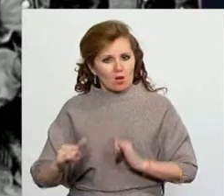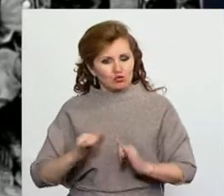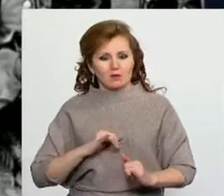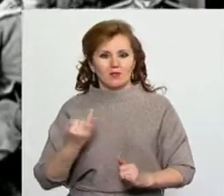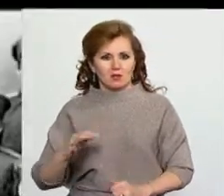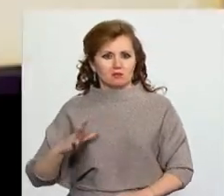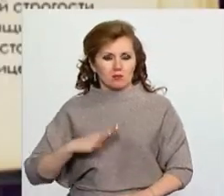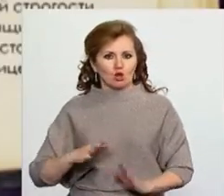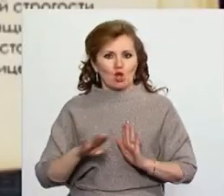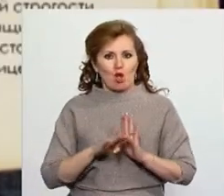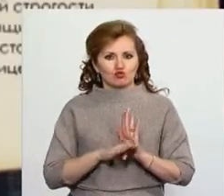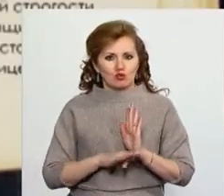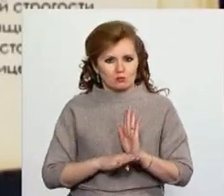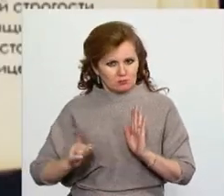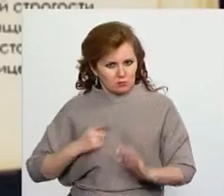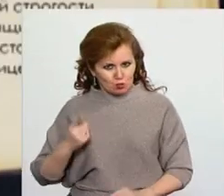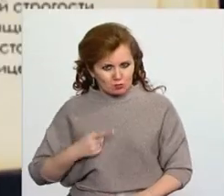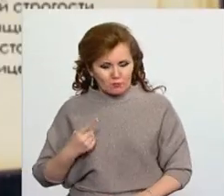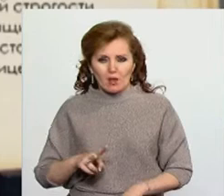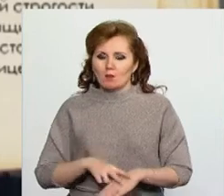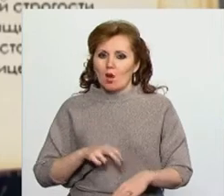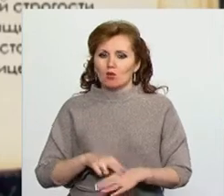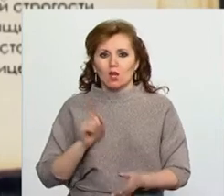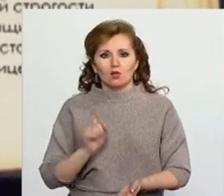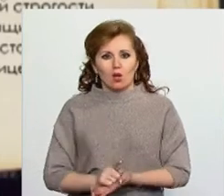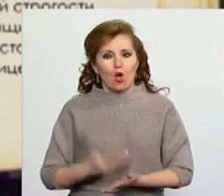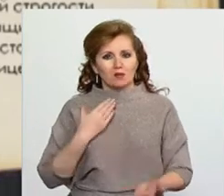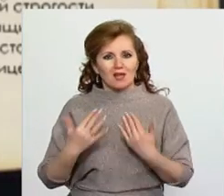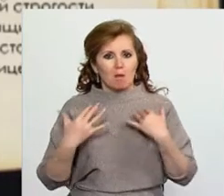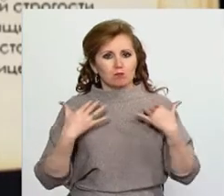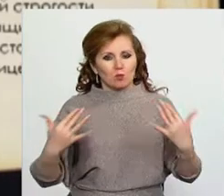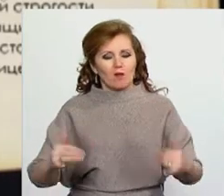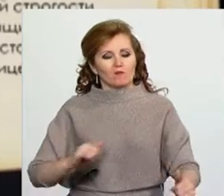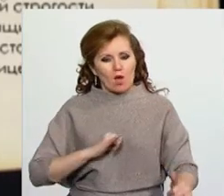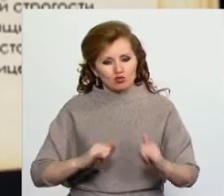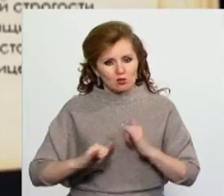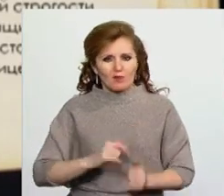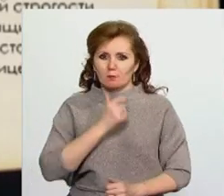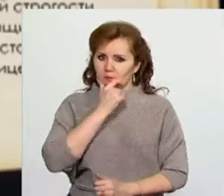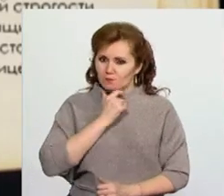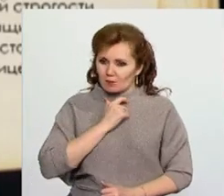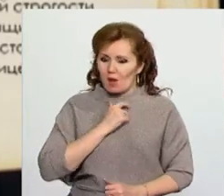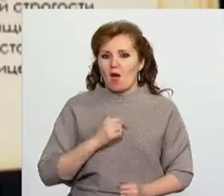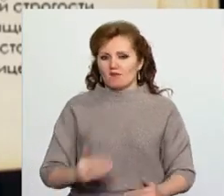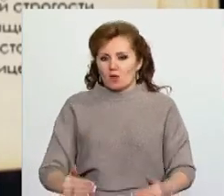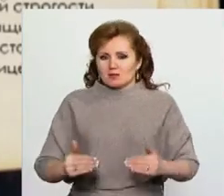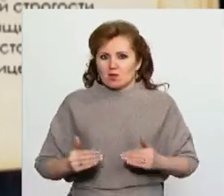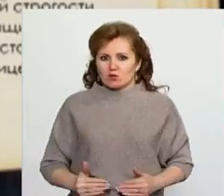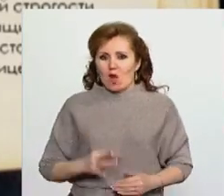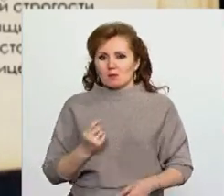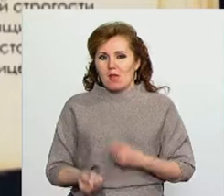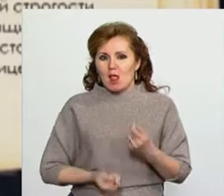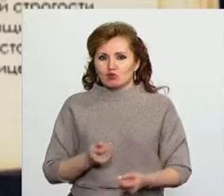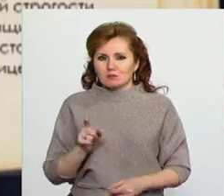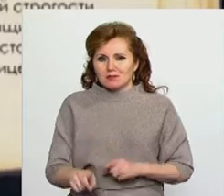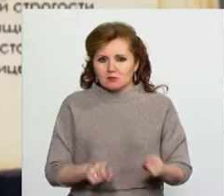инструкциям. Полицейские должны относиться к публике вежливо и предупредительно и воздерживаться от мелочных придирок, от